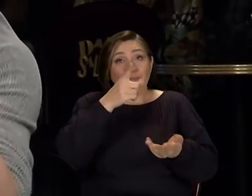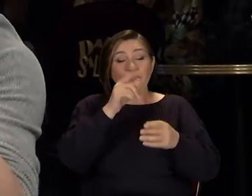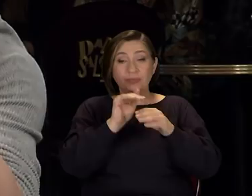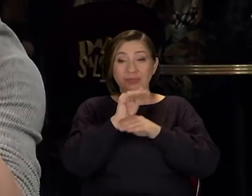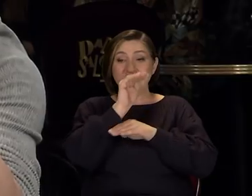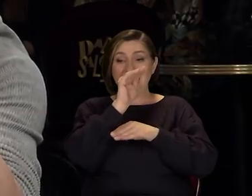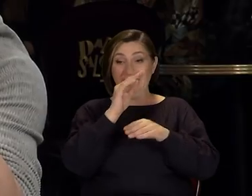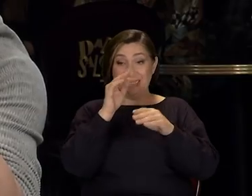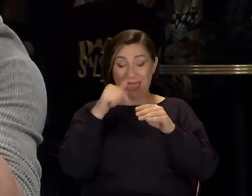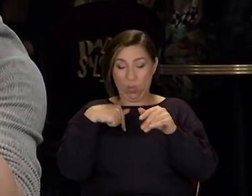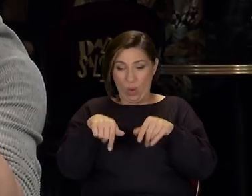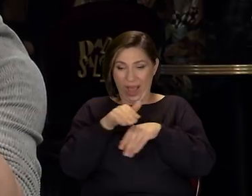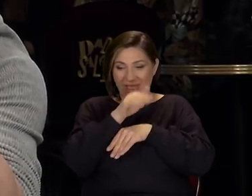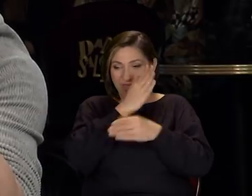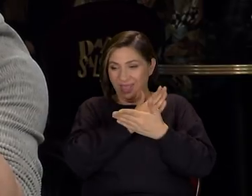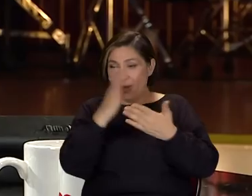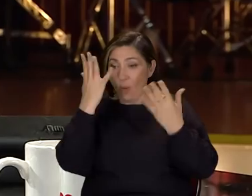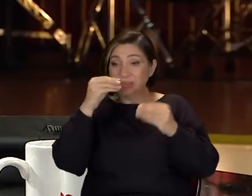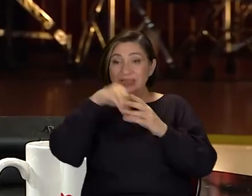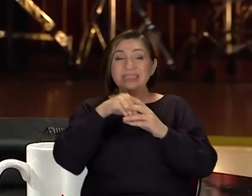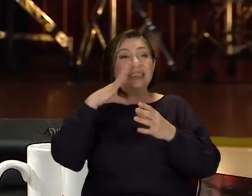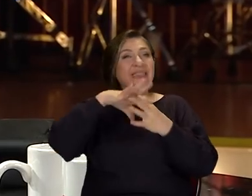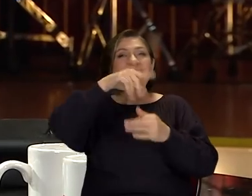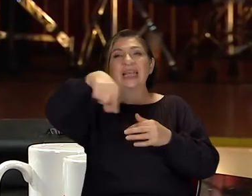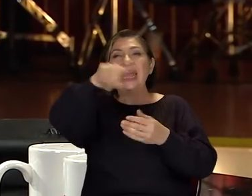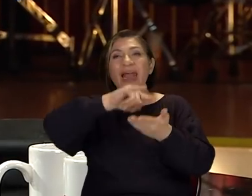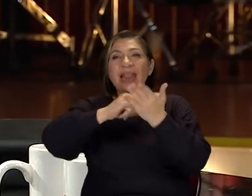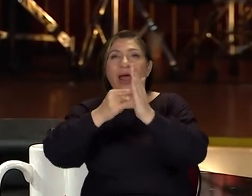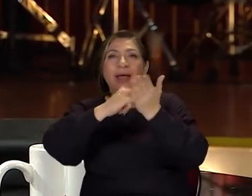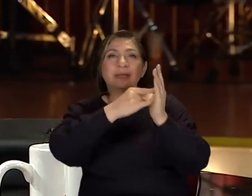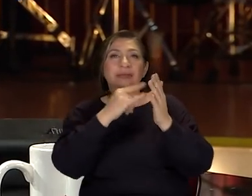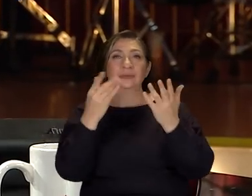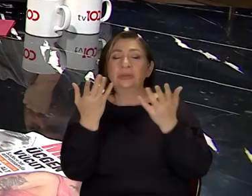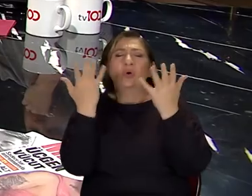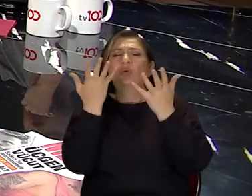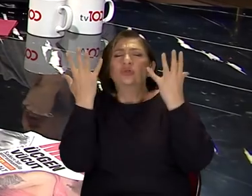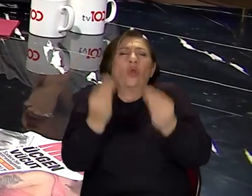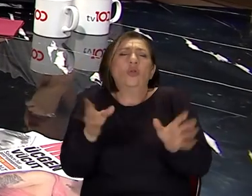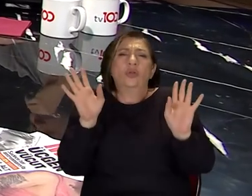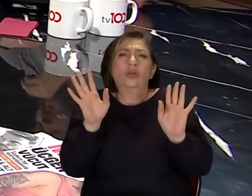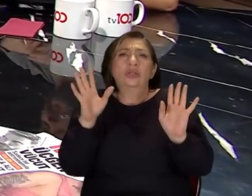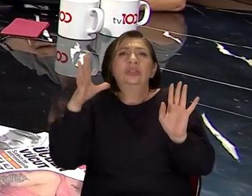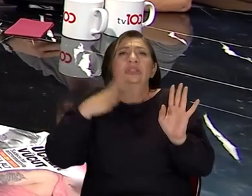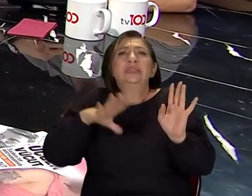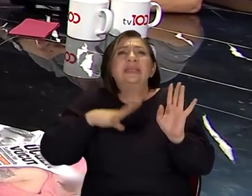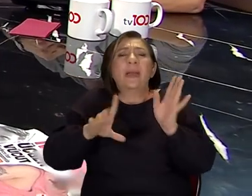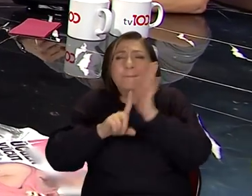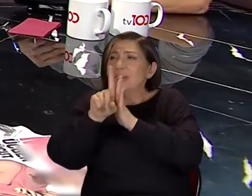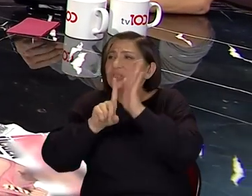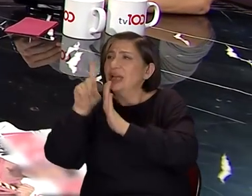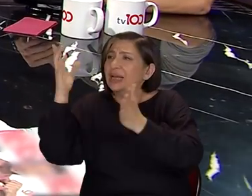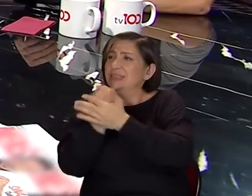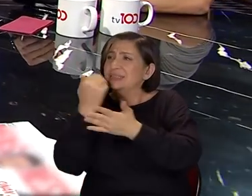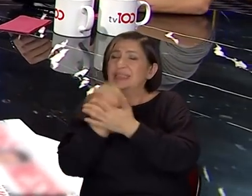hayatta yaşayabilmek insanları, diğer insanları idare etme sanatı. Doğru. Ne olursan olsun yani doğru, istediğin doğru başarıyı